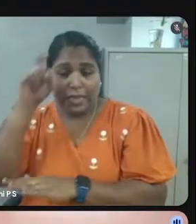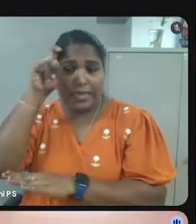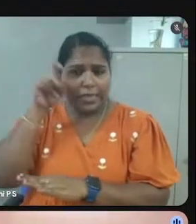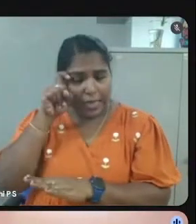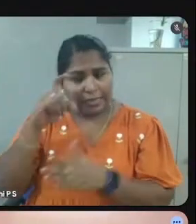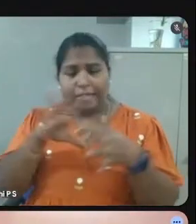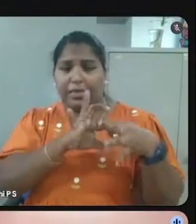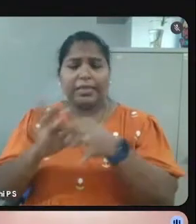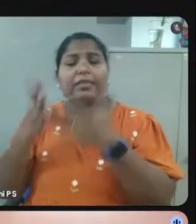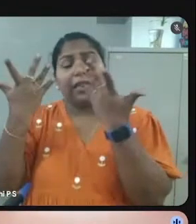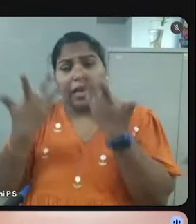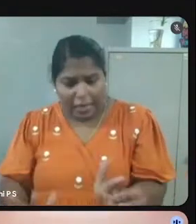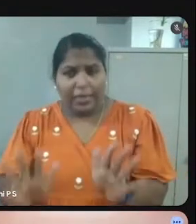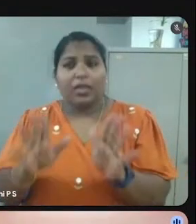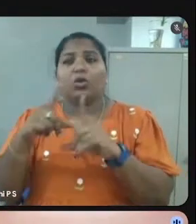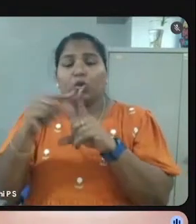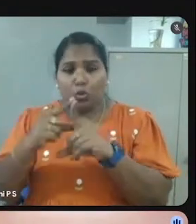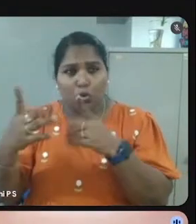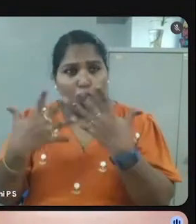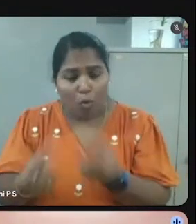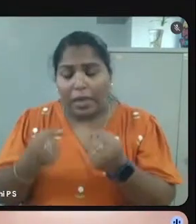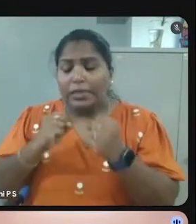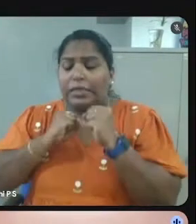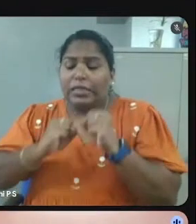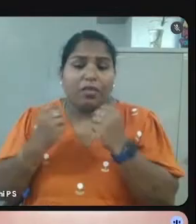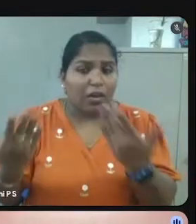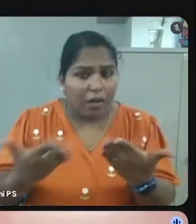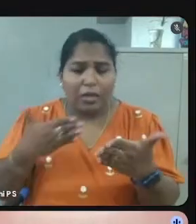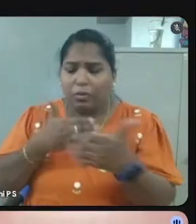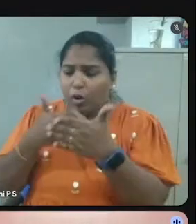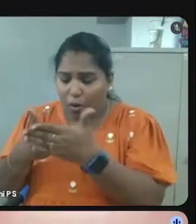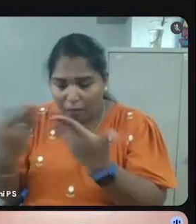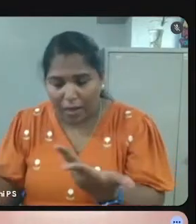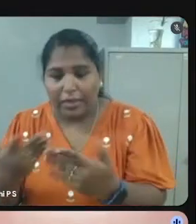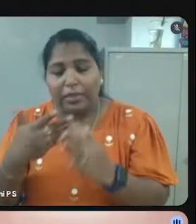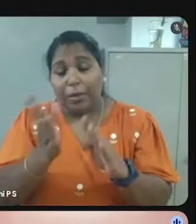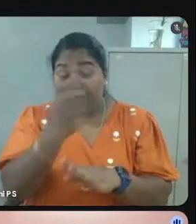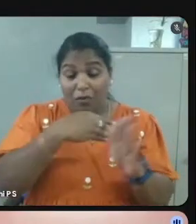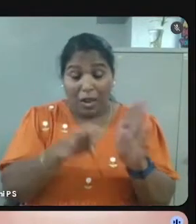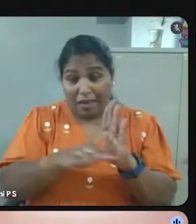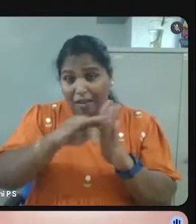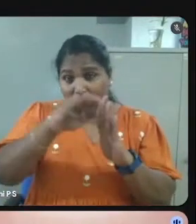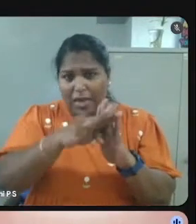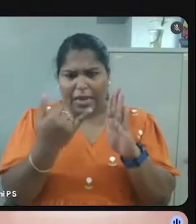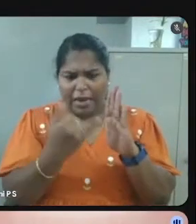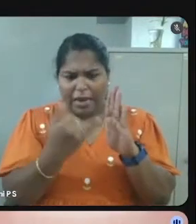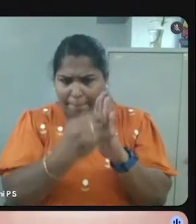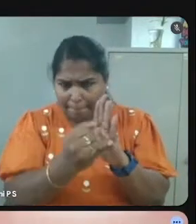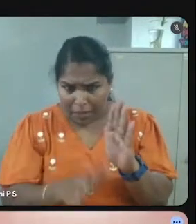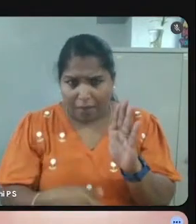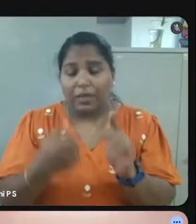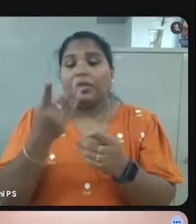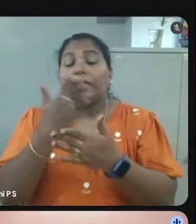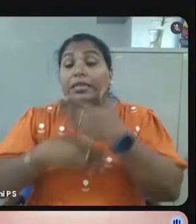ആക്ടിവിറ്റി എങ്ങനെ ബുദ്ധിമുട്ടുണ്ട്, അവരുടെ ഏജ് കാര്യങ്ങളും സൈക്കോ സെക്ഷൽ സ്റ്റേജസിൽ ഏതെങ്കിലും ബുദ്ധിമുട്ടുണ്ടോ, അവരുടെ ഡിസബിലിറ്റി